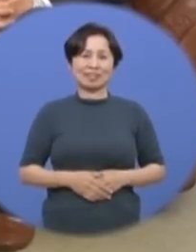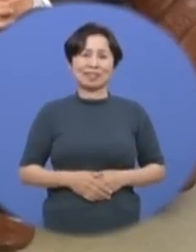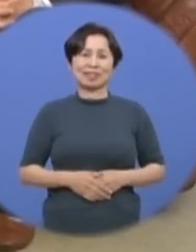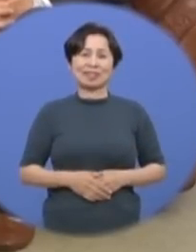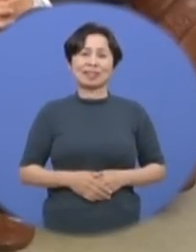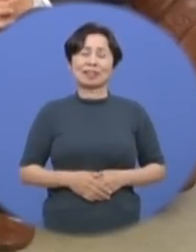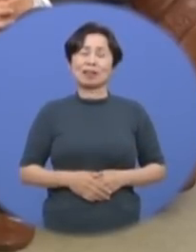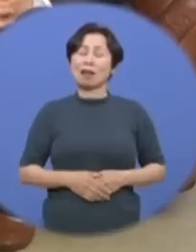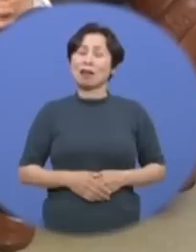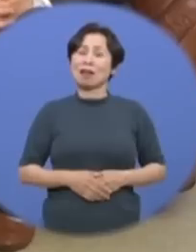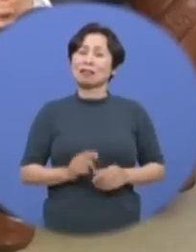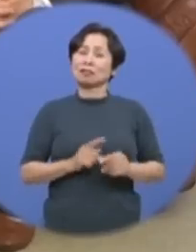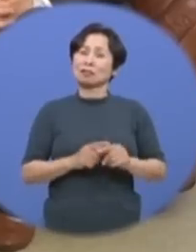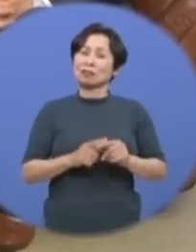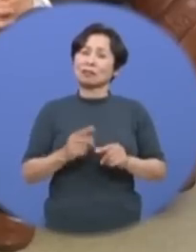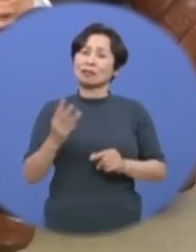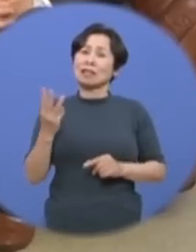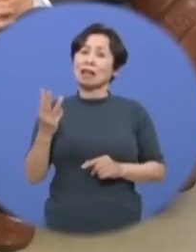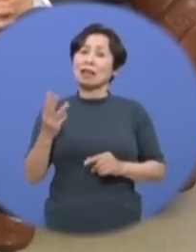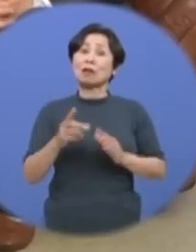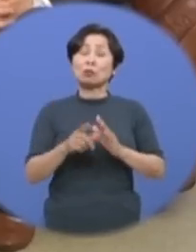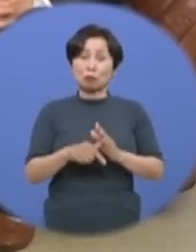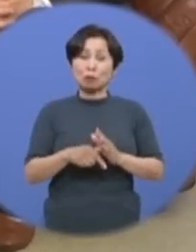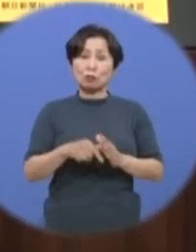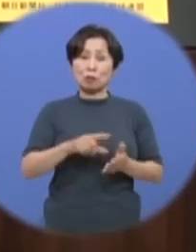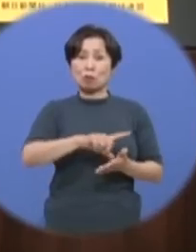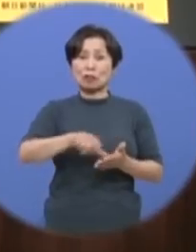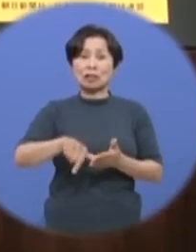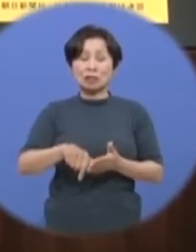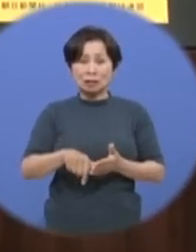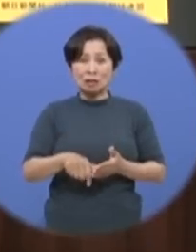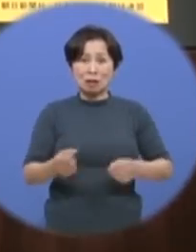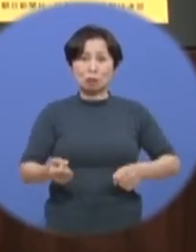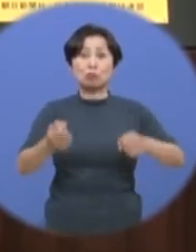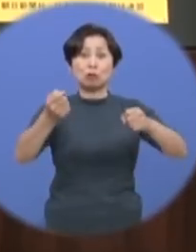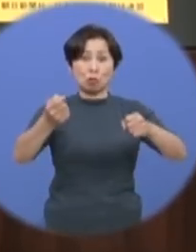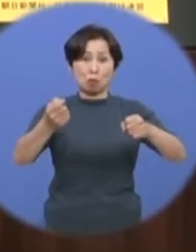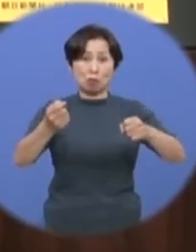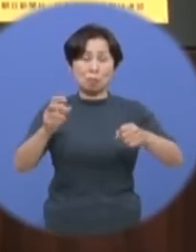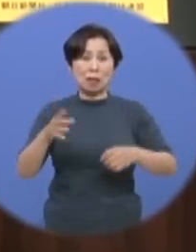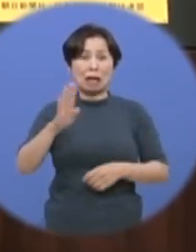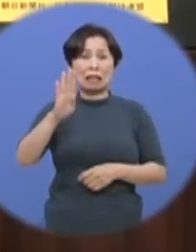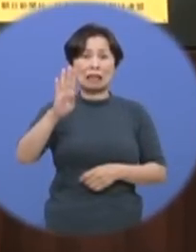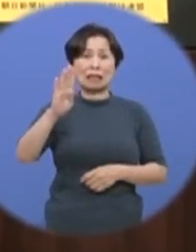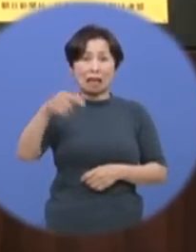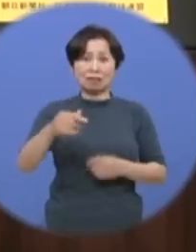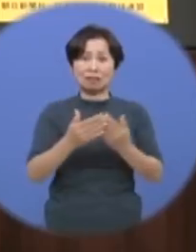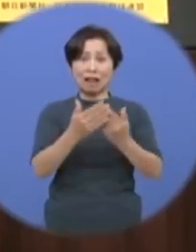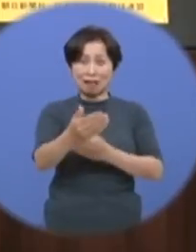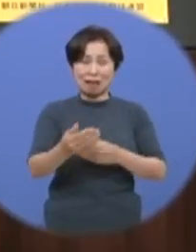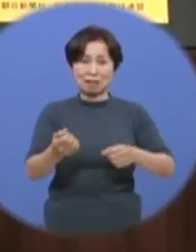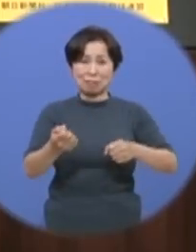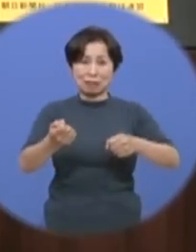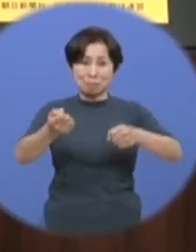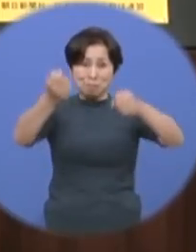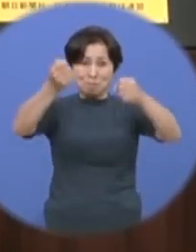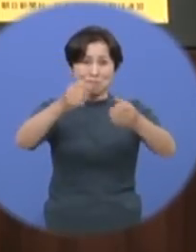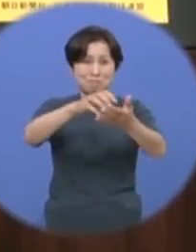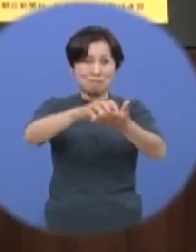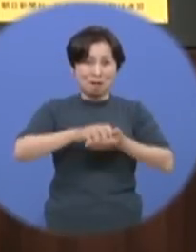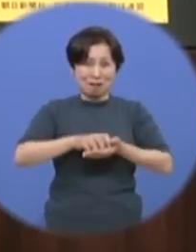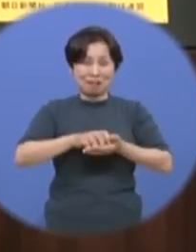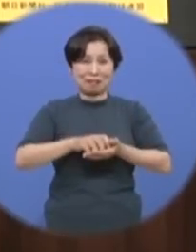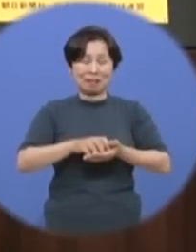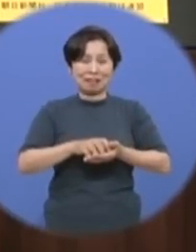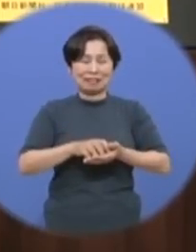心は3年生の時にその後等で優勝して阿波崎の検体がでまたいうじゃんやっぱり変中は